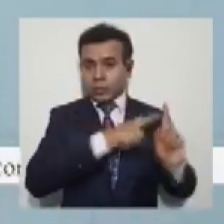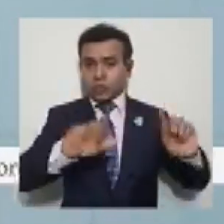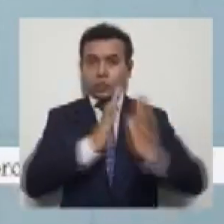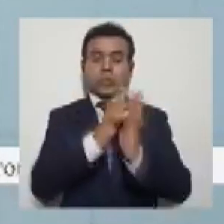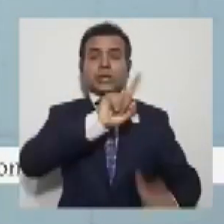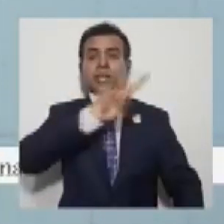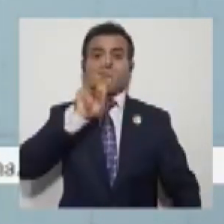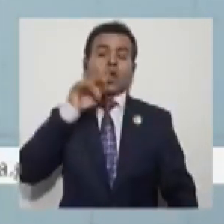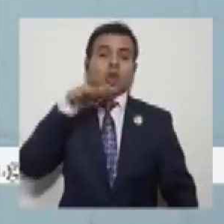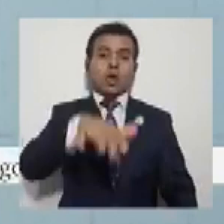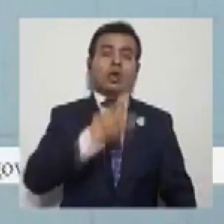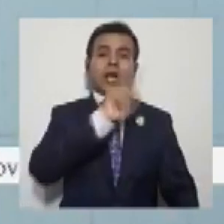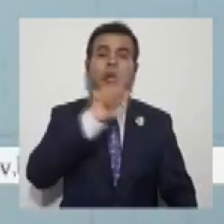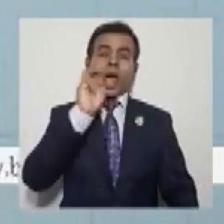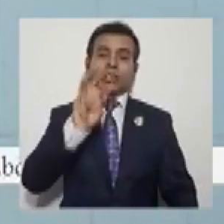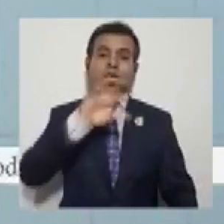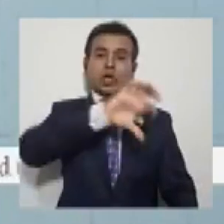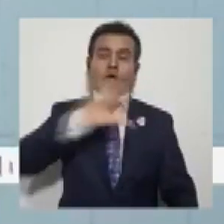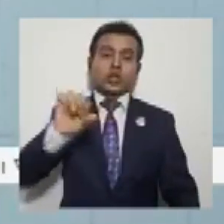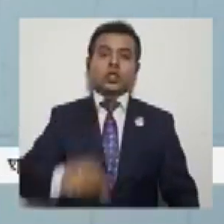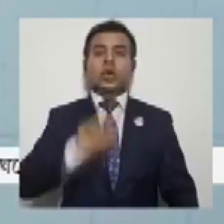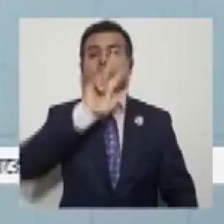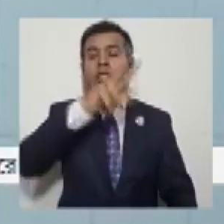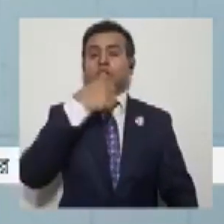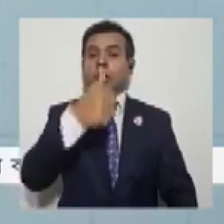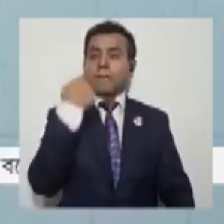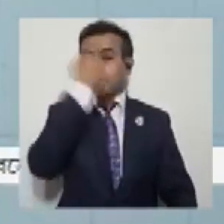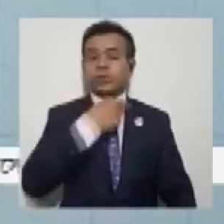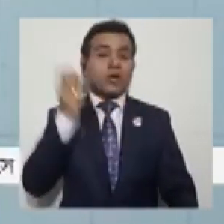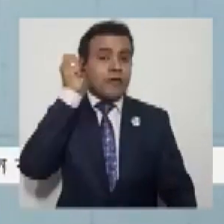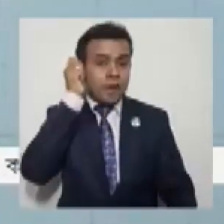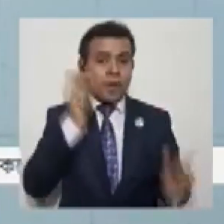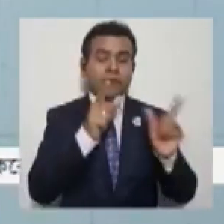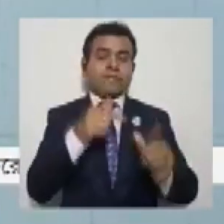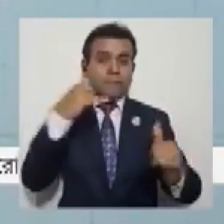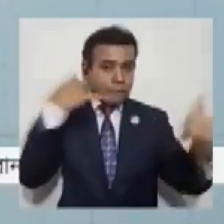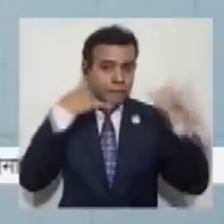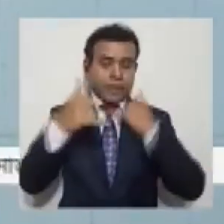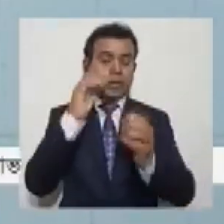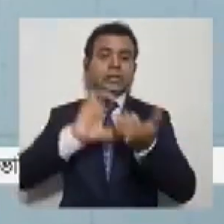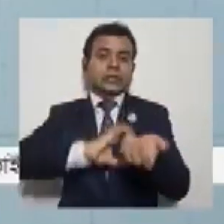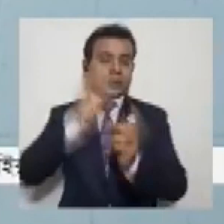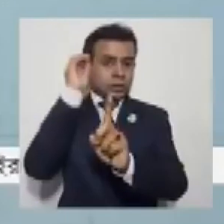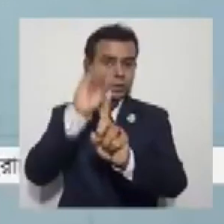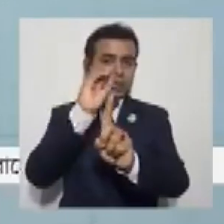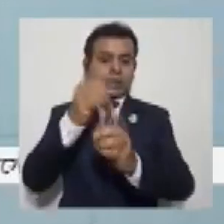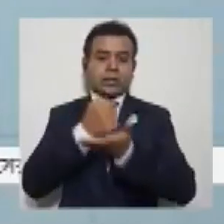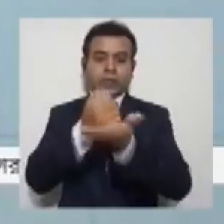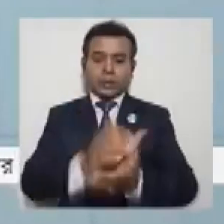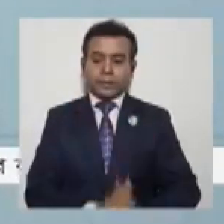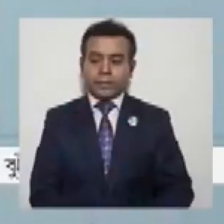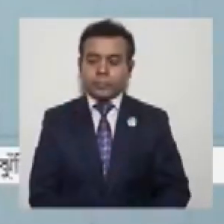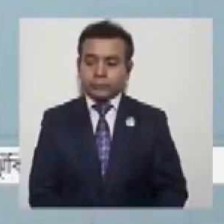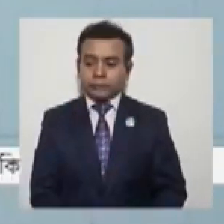বিমানবন্দরে স্ক্রিনিং হয়েছে গত 24 ঘন্টায় 164 জন এবং এ পর্যন্ত 3,23,144 জনকে আমরা